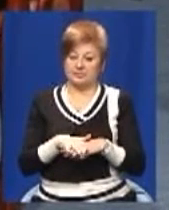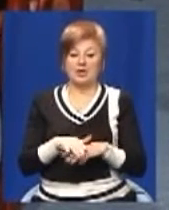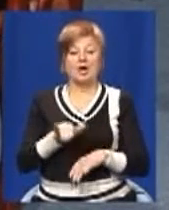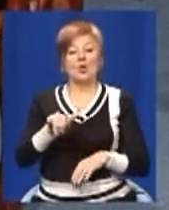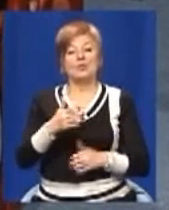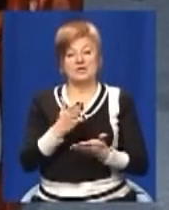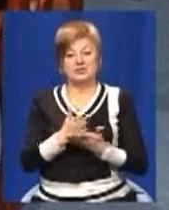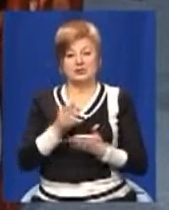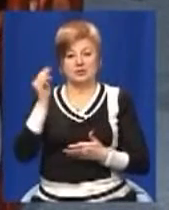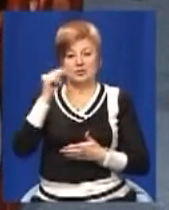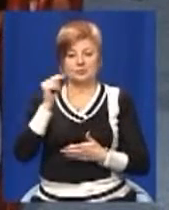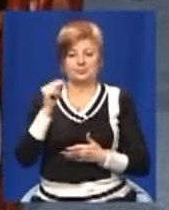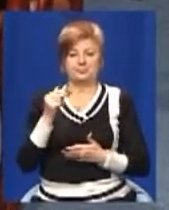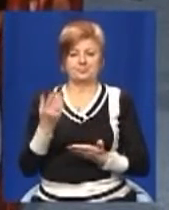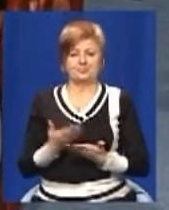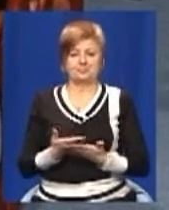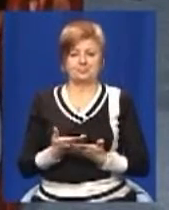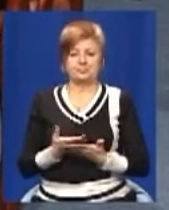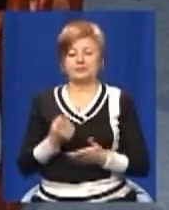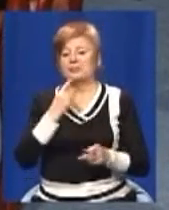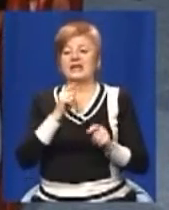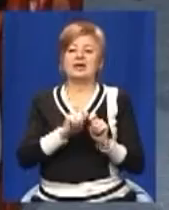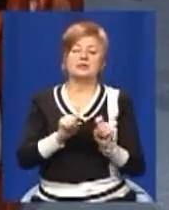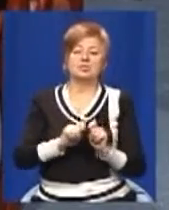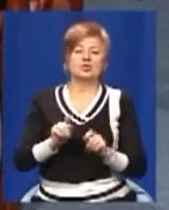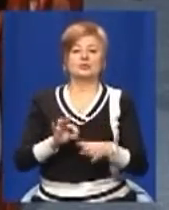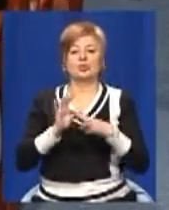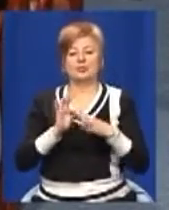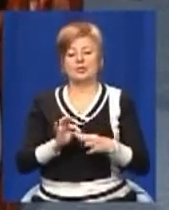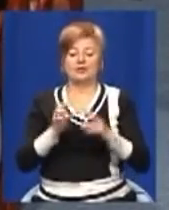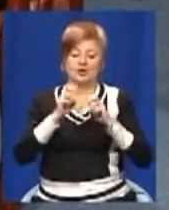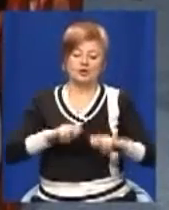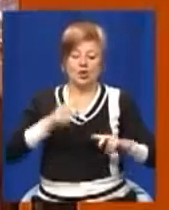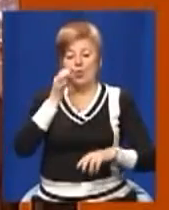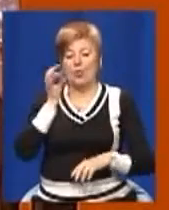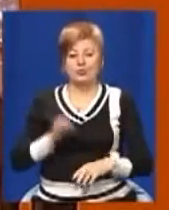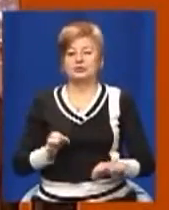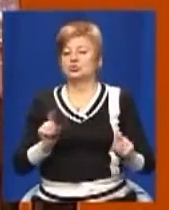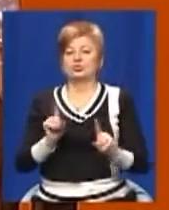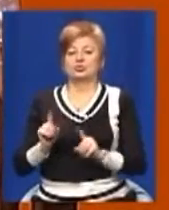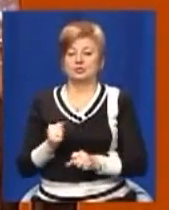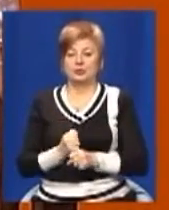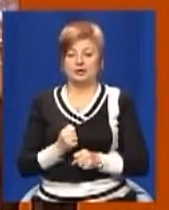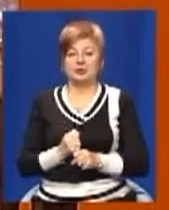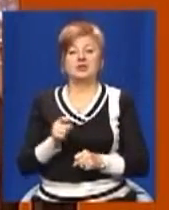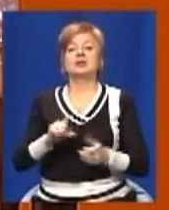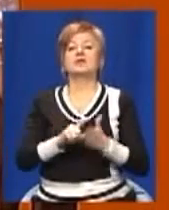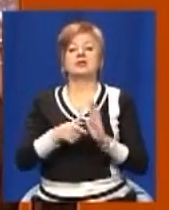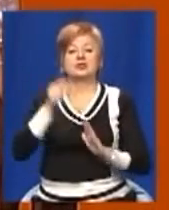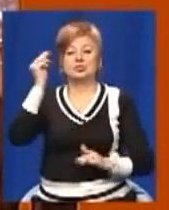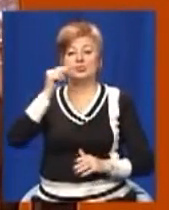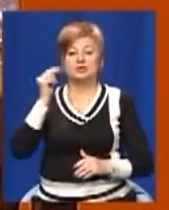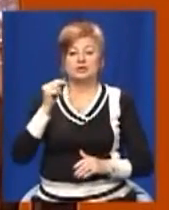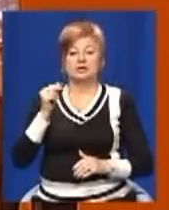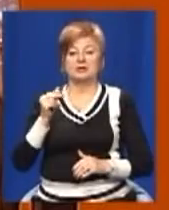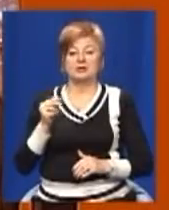у вас таких ще уроків, на яких ви якось експериментуєте або проводите якісь там досліди, щось там, такі штуки? А, до речі, в якому ти класі навчаєшся,